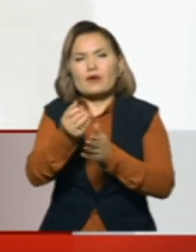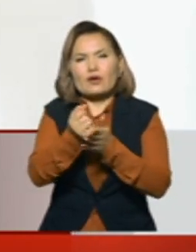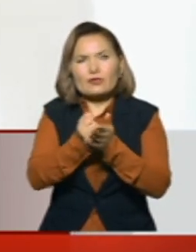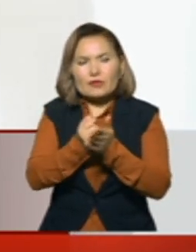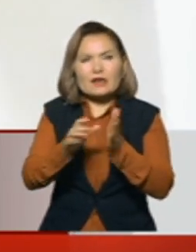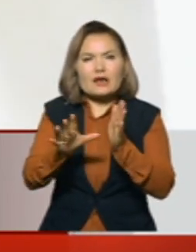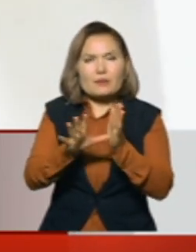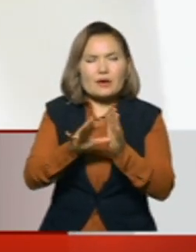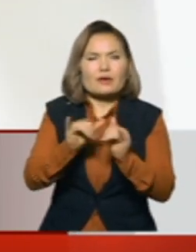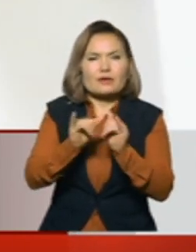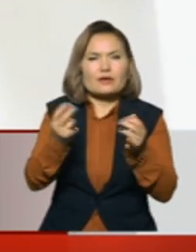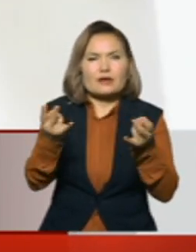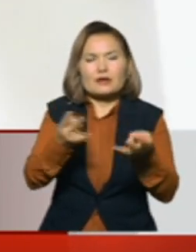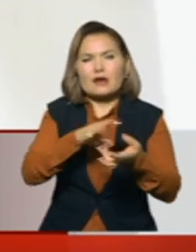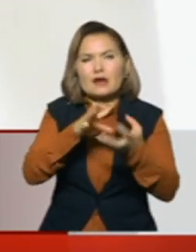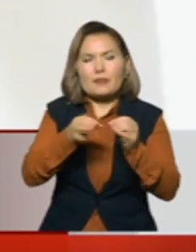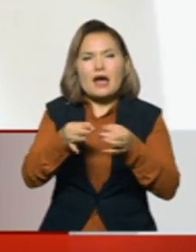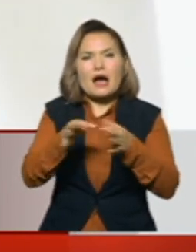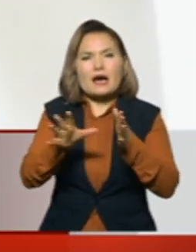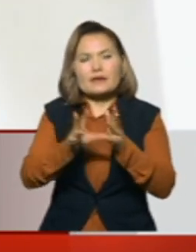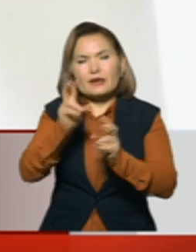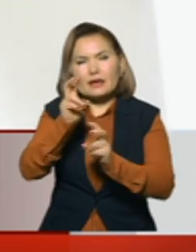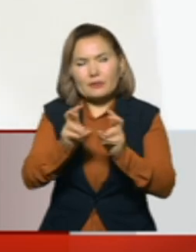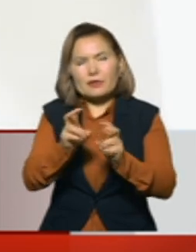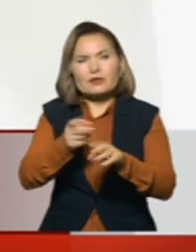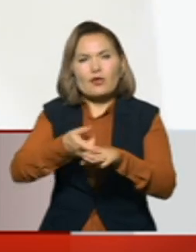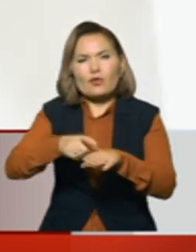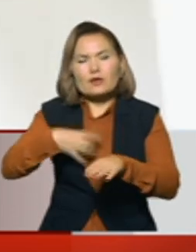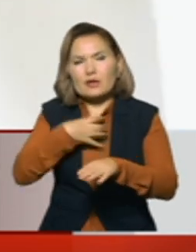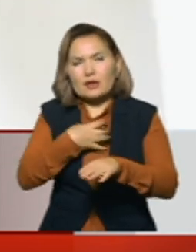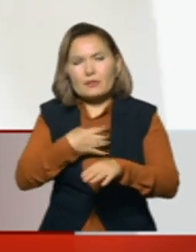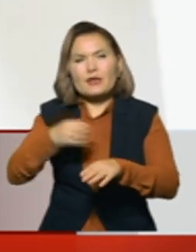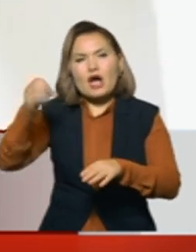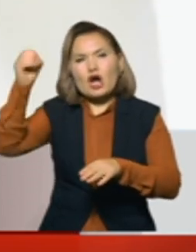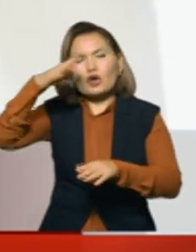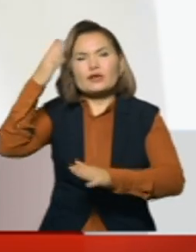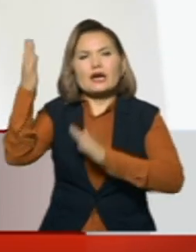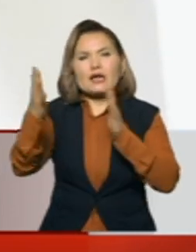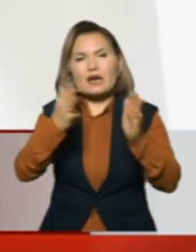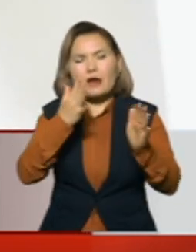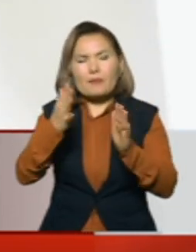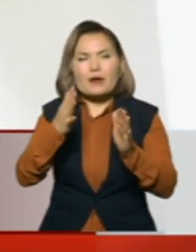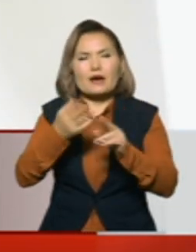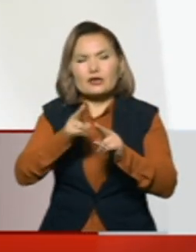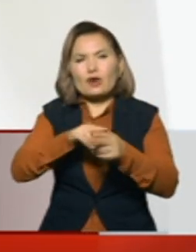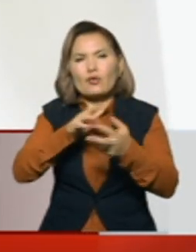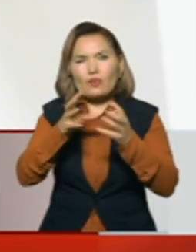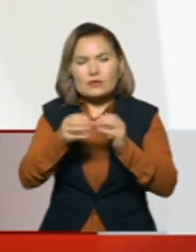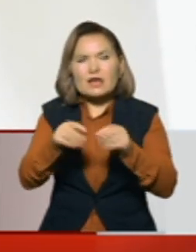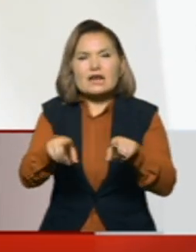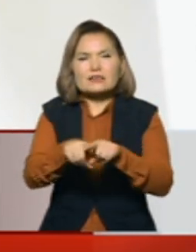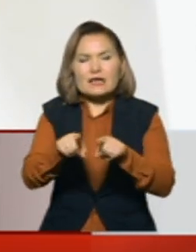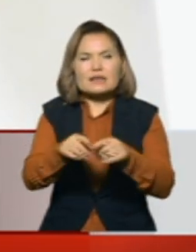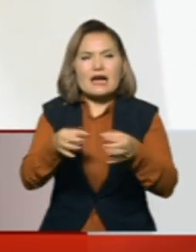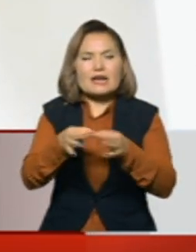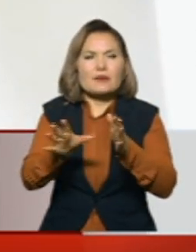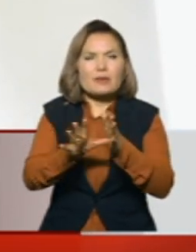Жалпы атом электростанциясына келер болсақ, атом энергетикасы күн мен жел энергиясына қарағанда қауіпсіз. Қай жағынан